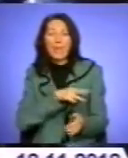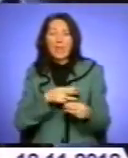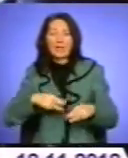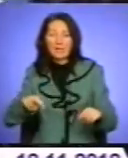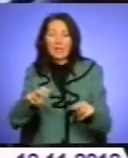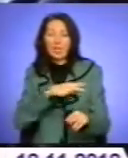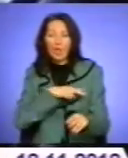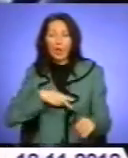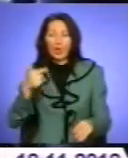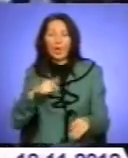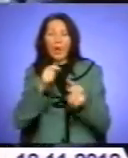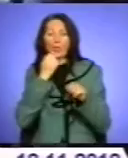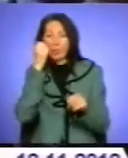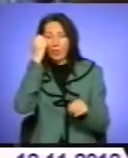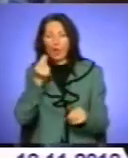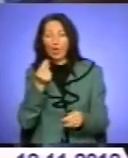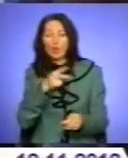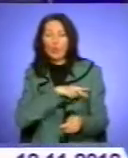грошові премії.